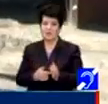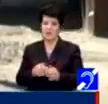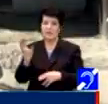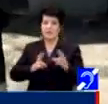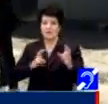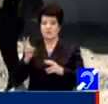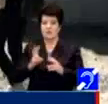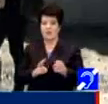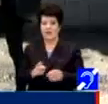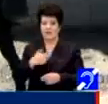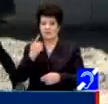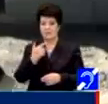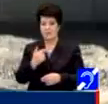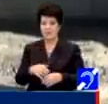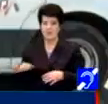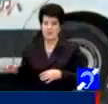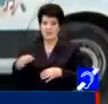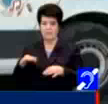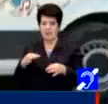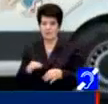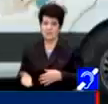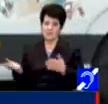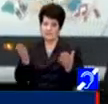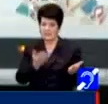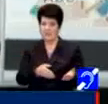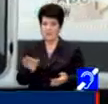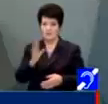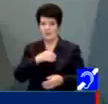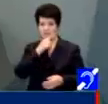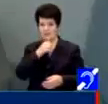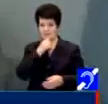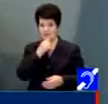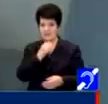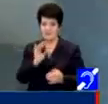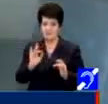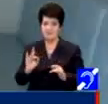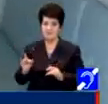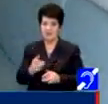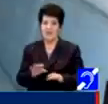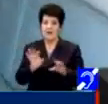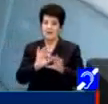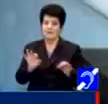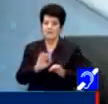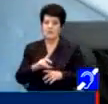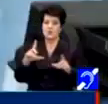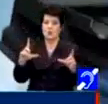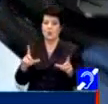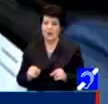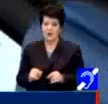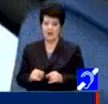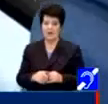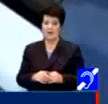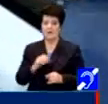industrială. Atmosfera plăcută din mașină îi atrage pe copiii de toate vârstele. Cei mici aleg să coloreze, să asculte povești, în timp ce școlarii vin unul